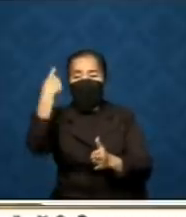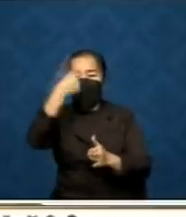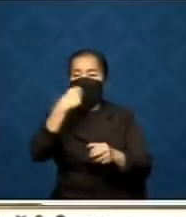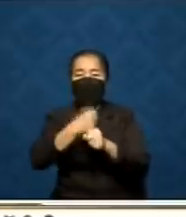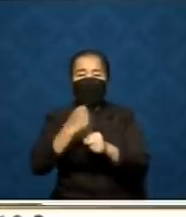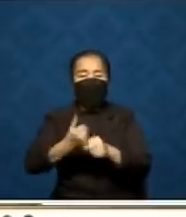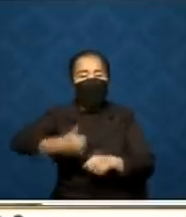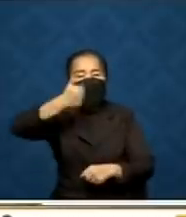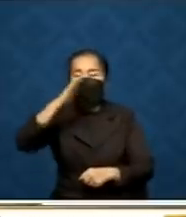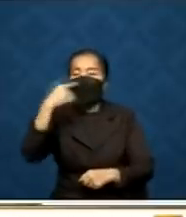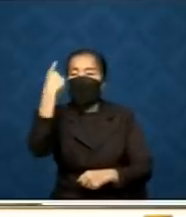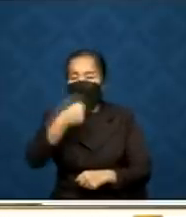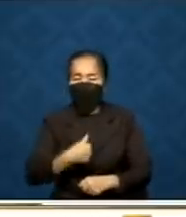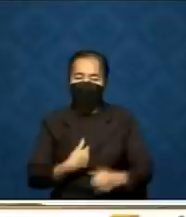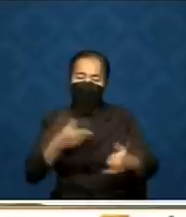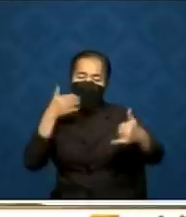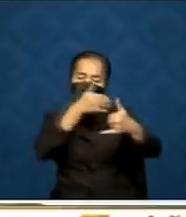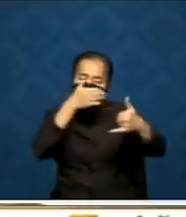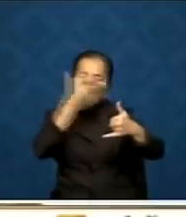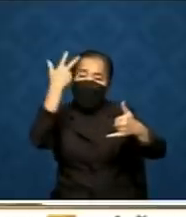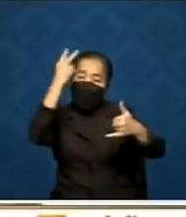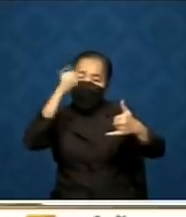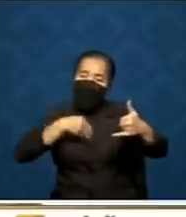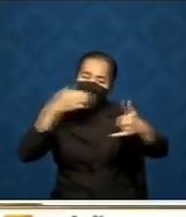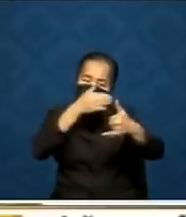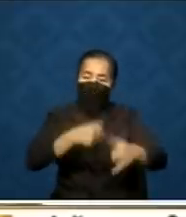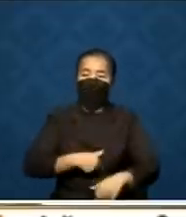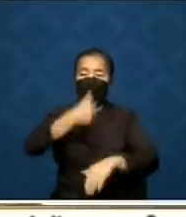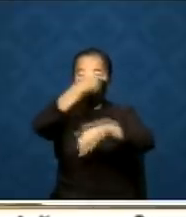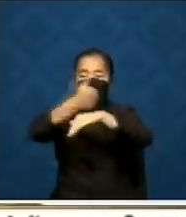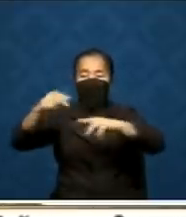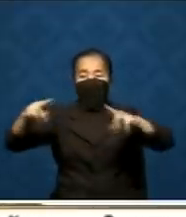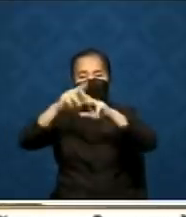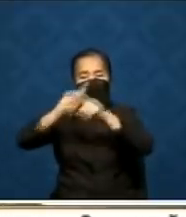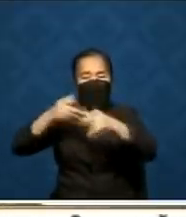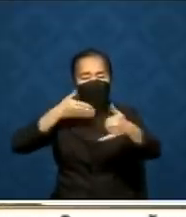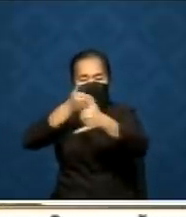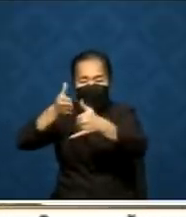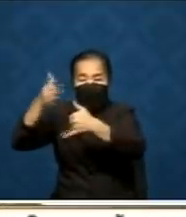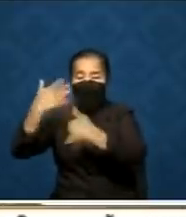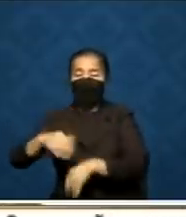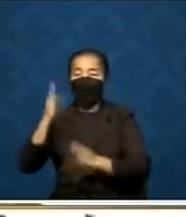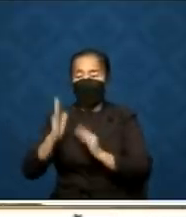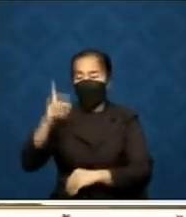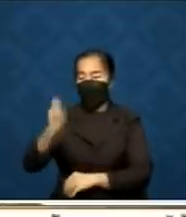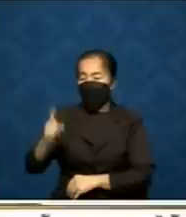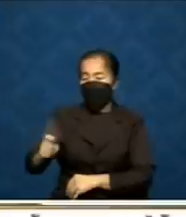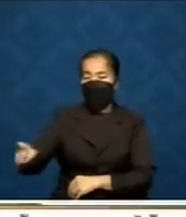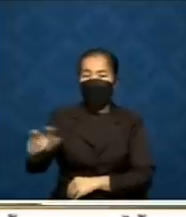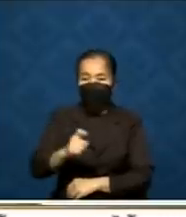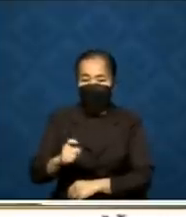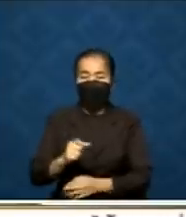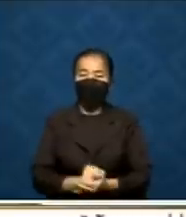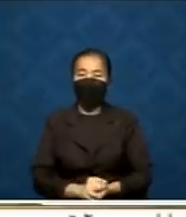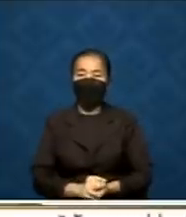ที่กล่าวหานายกมาสามสี่วันนี้เก้าหาเริ่มตีมาสี่วันนี่คนตายเป็นหมื่นคนป่วยเวลานี่แต่